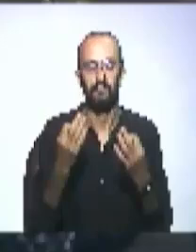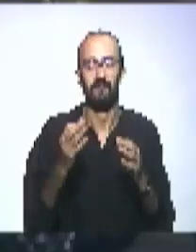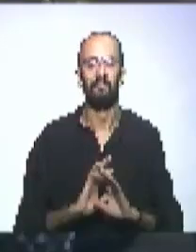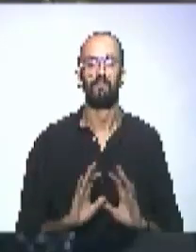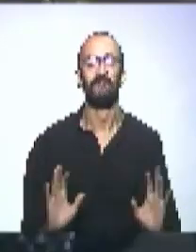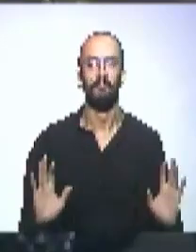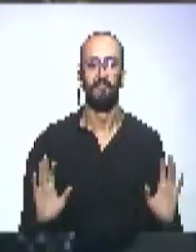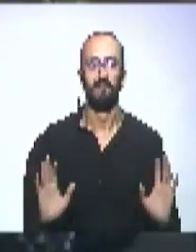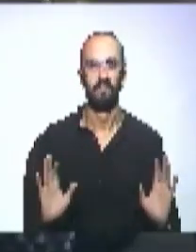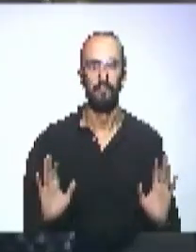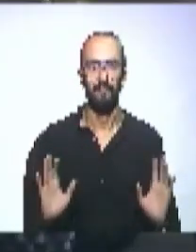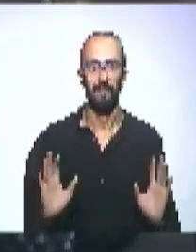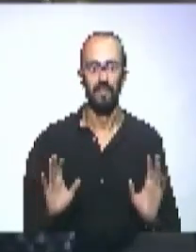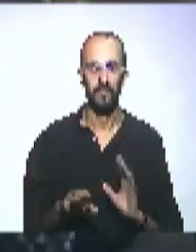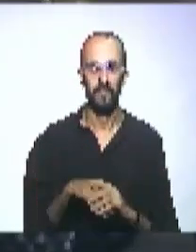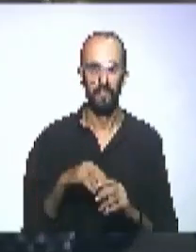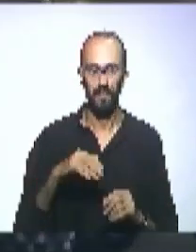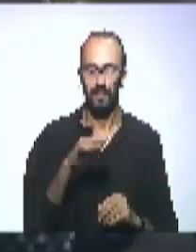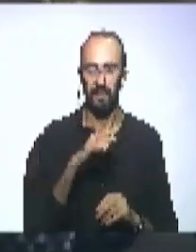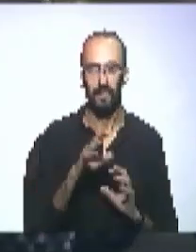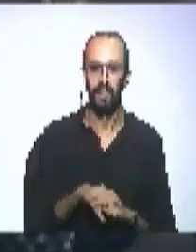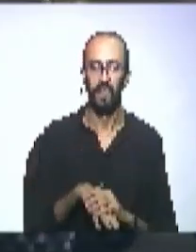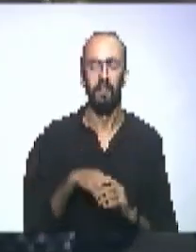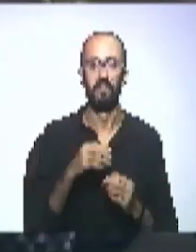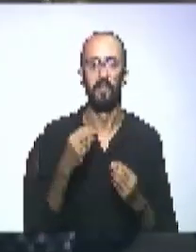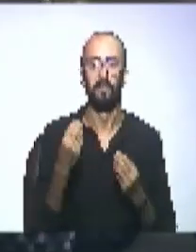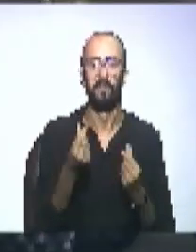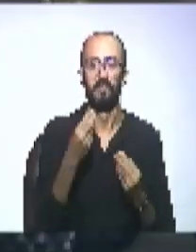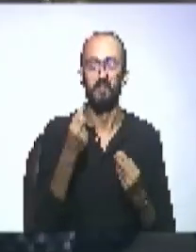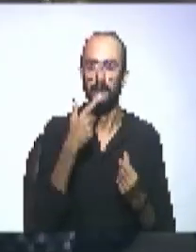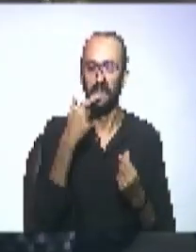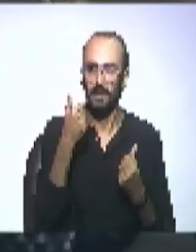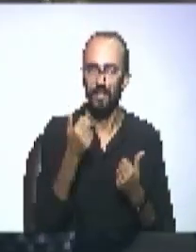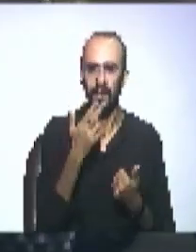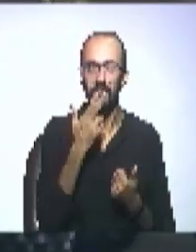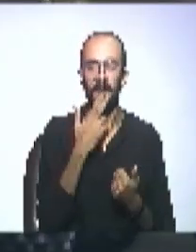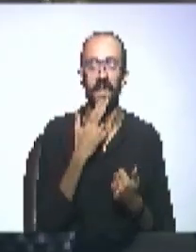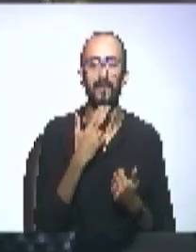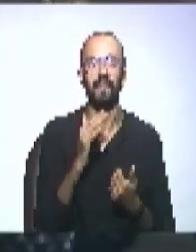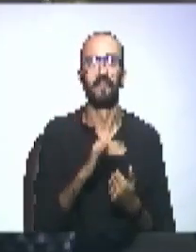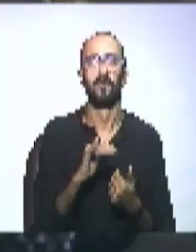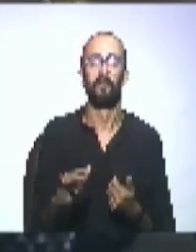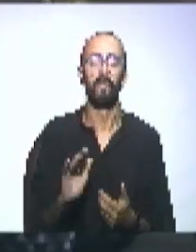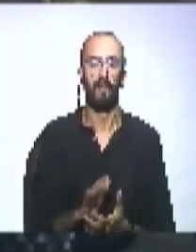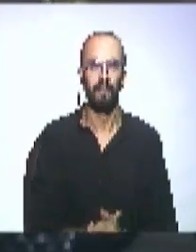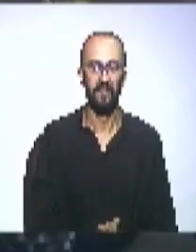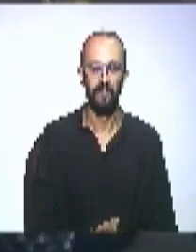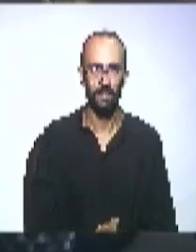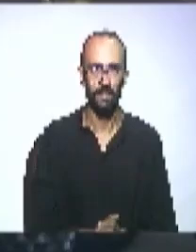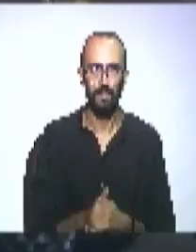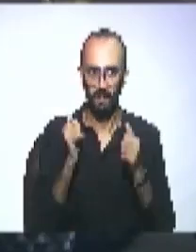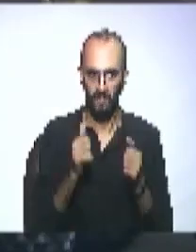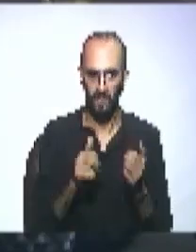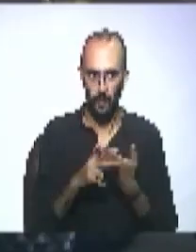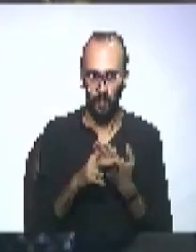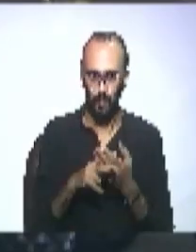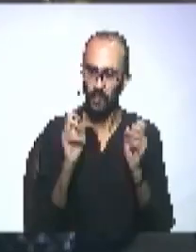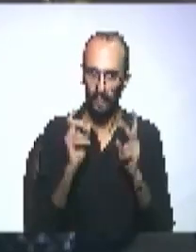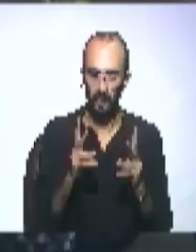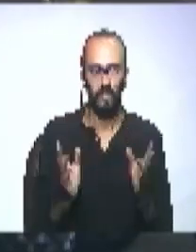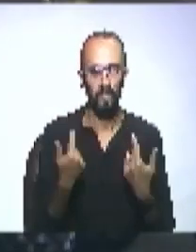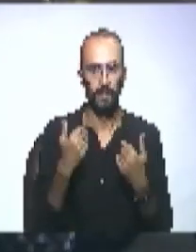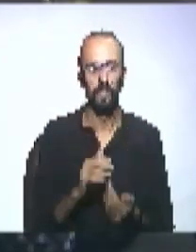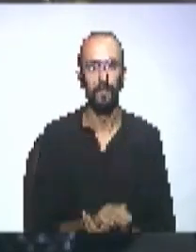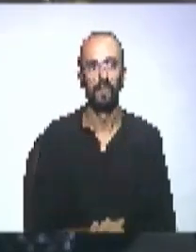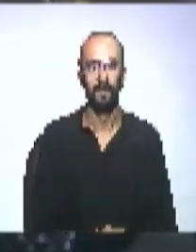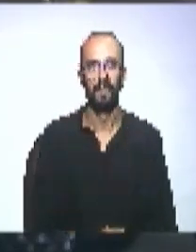هم ياكلوا كده حاجه نظيفه وحلوه ومعموله في البيت بشكل حلو وسليم. ماشي يا شيف، هنطلع فاصل. ماشي تلاقي